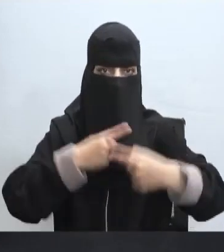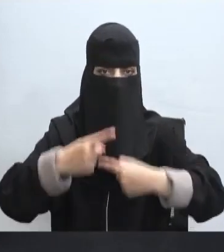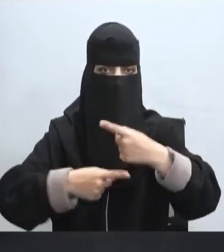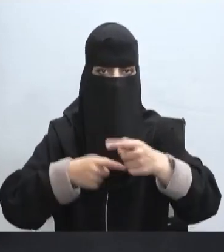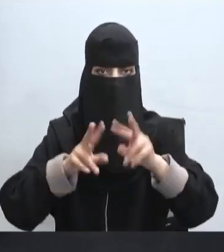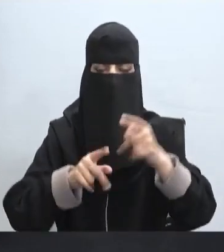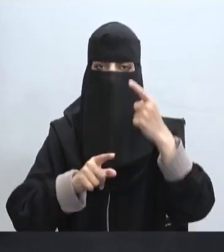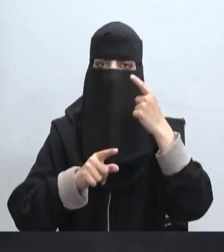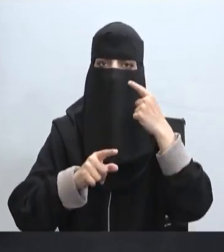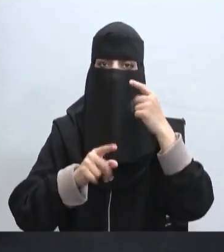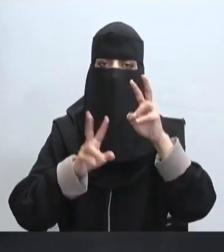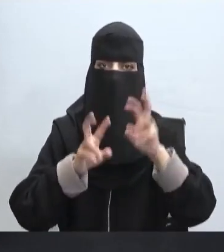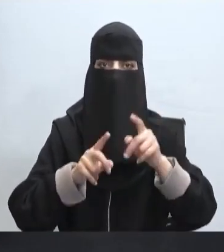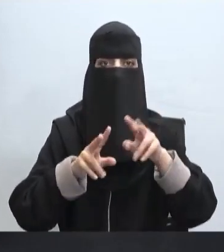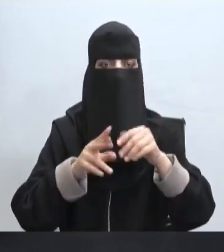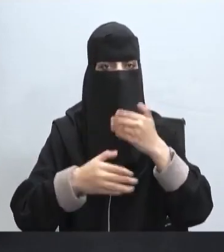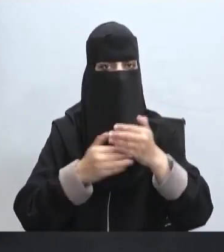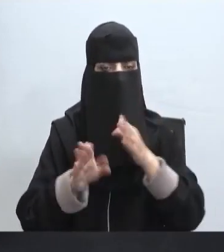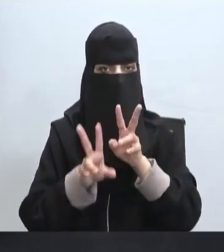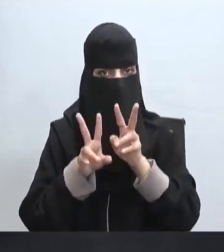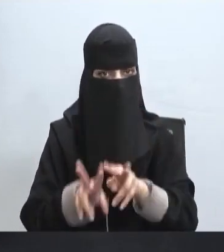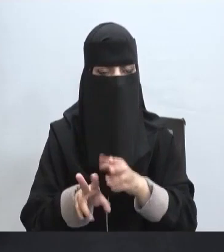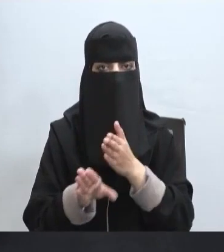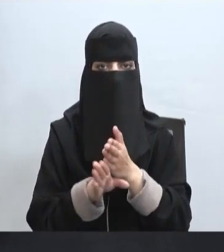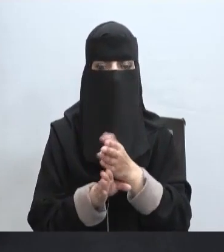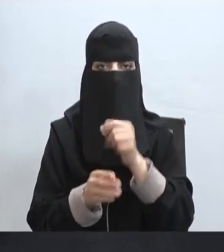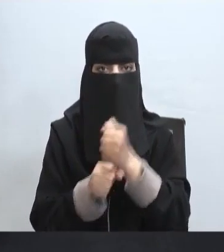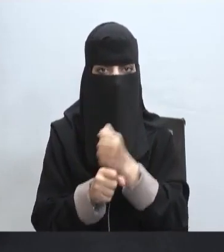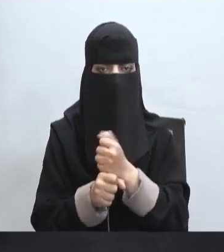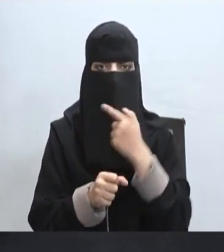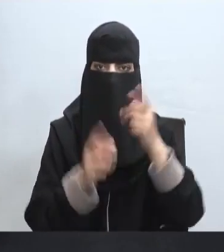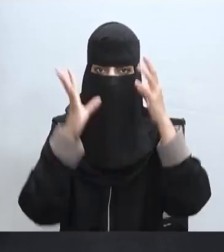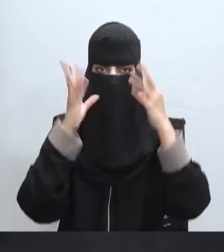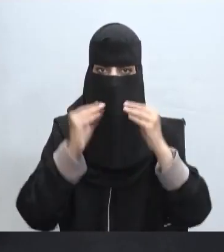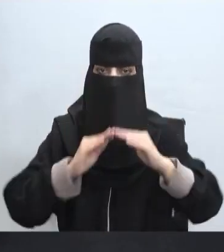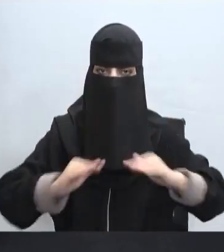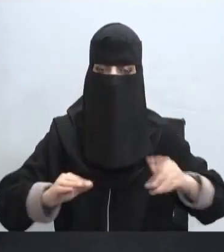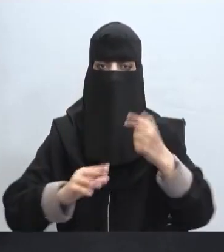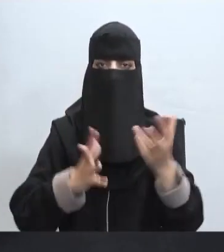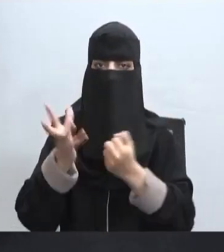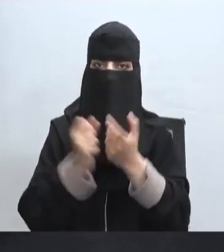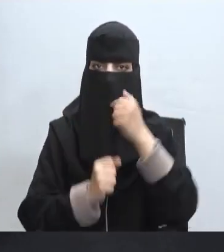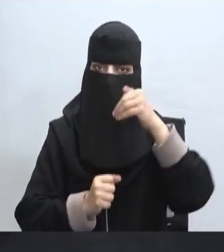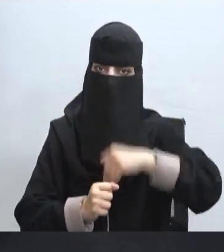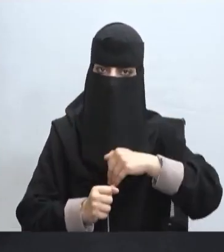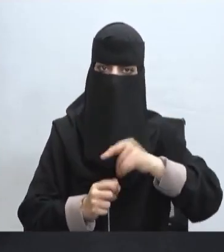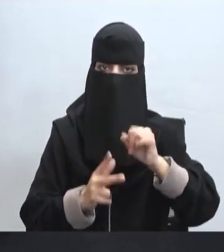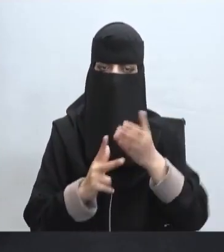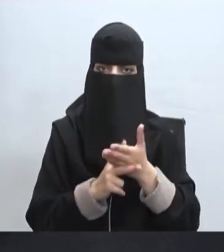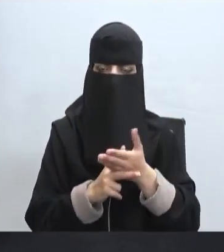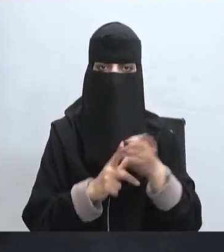في حياتك على نفس المستوى بالحياه الكريمه التي تريدها وبما يلبي احتياجاتك ورغباتك من